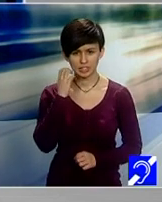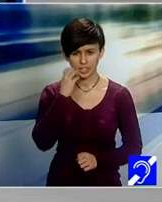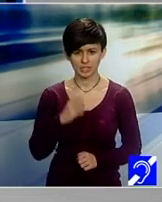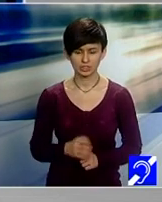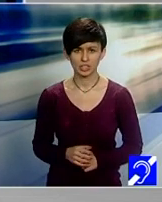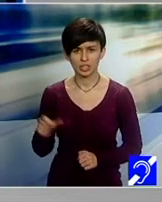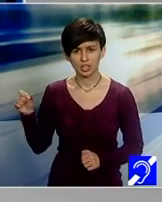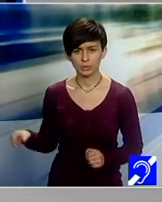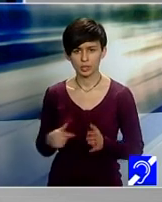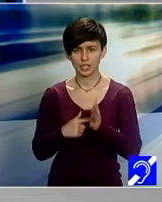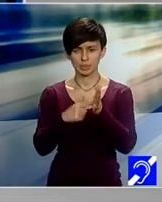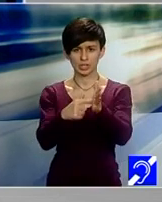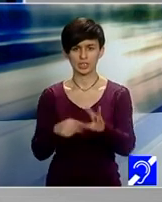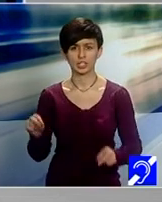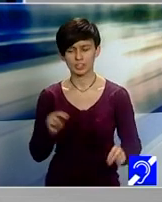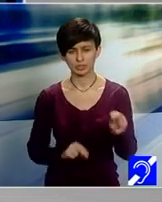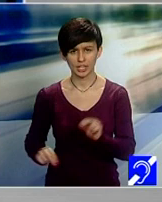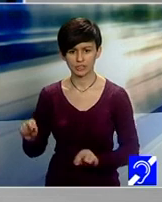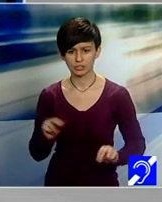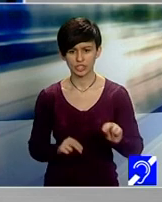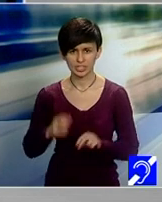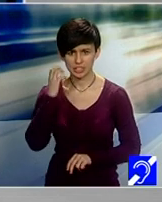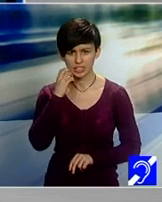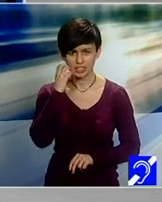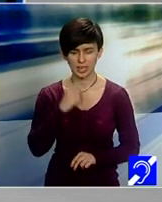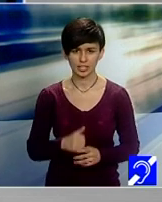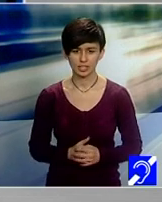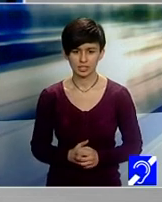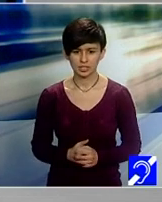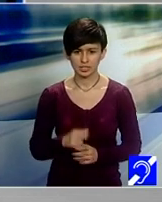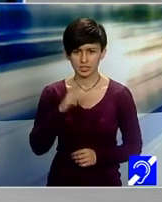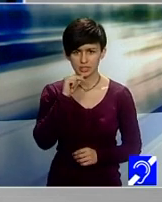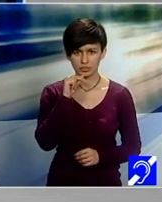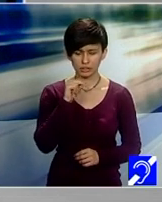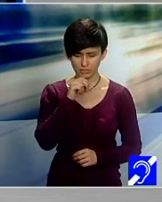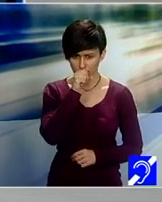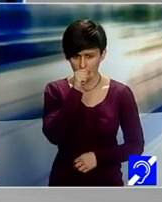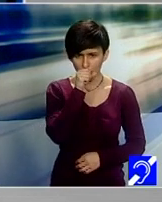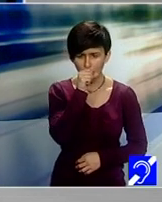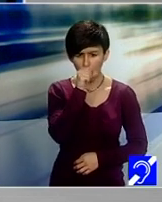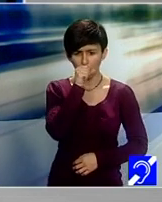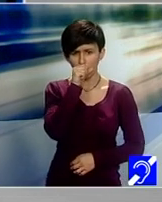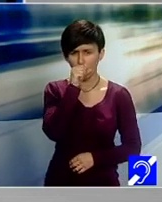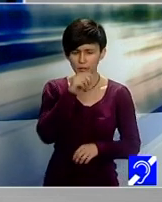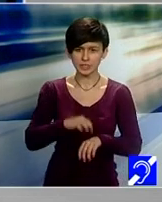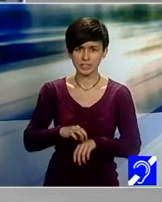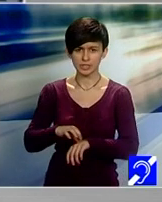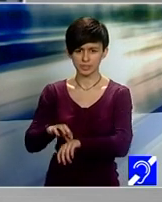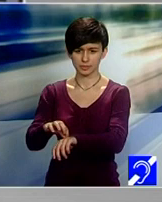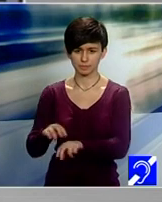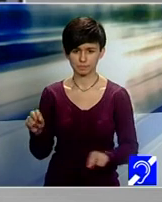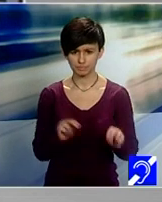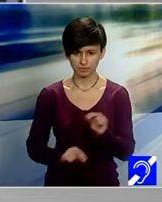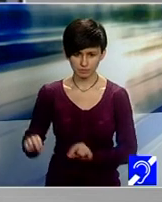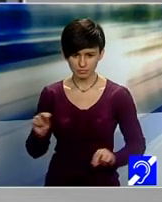cu reprezentanții unei asociații de țărani. Este vorba de Ramona Duminicioiu, coordonatorul